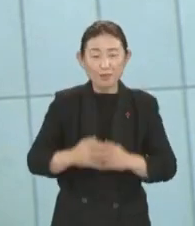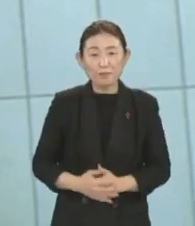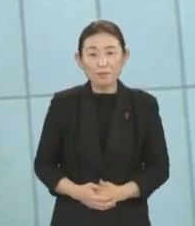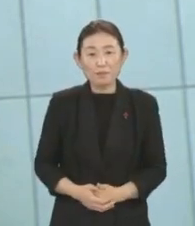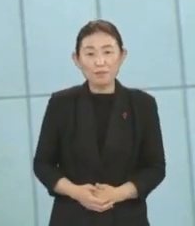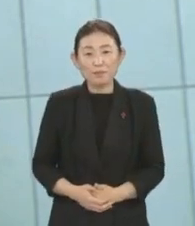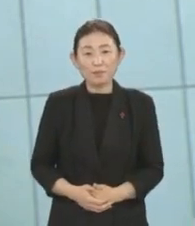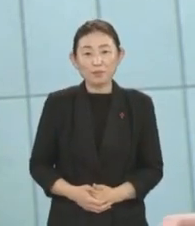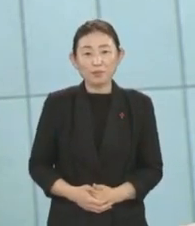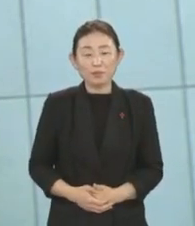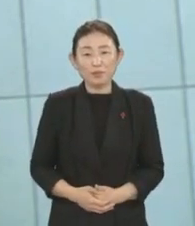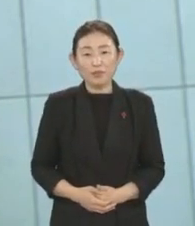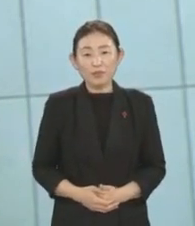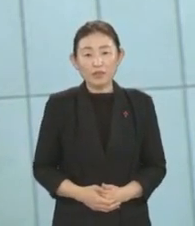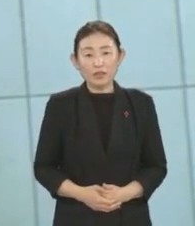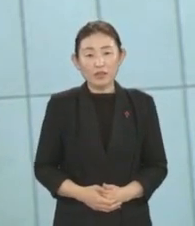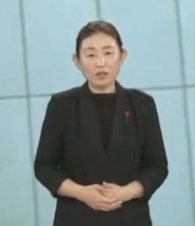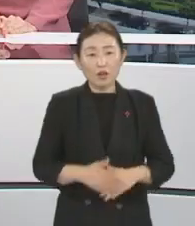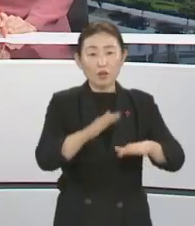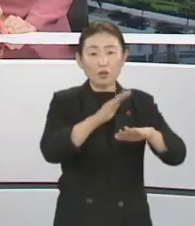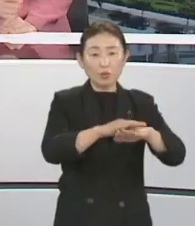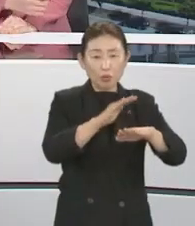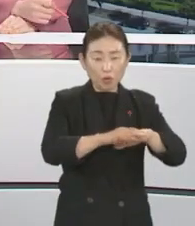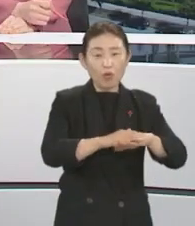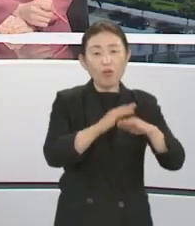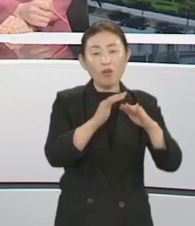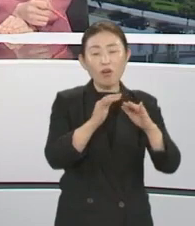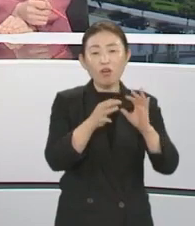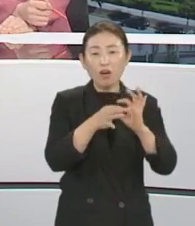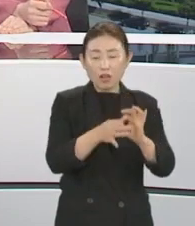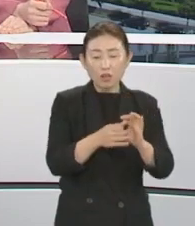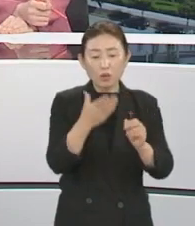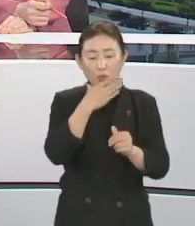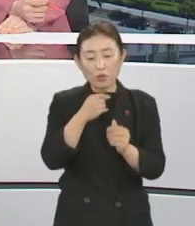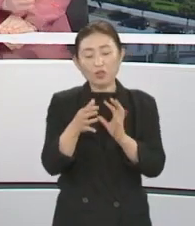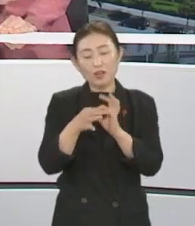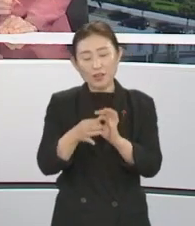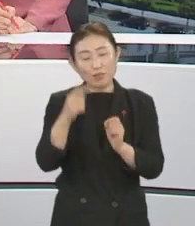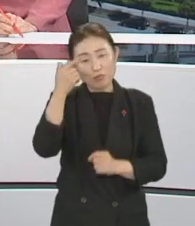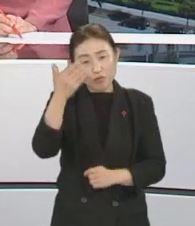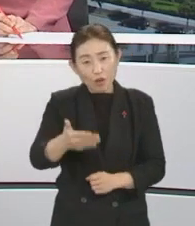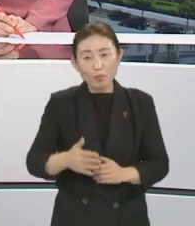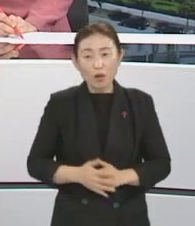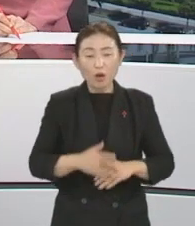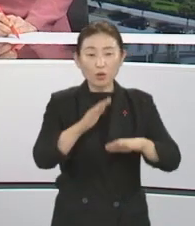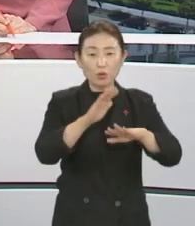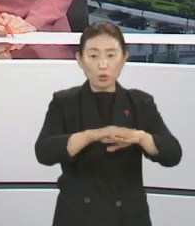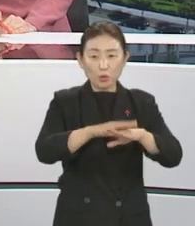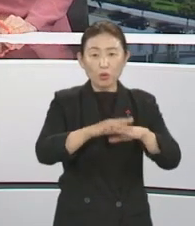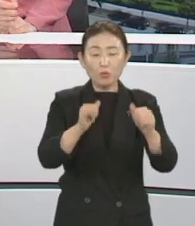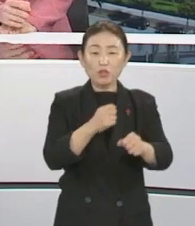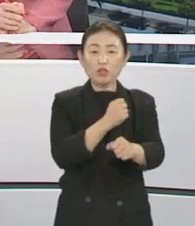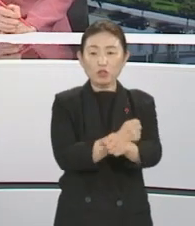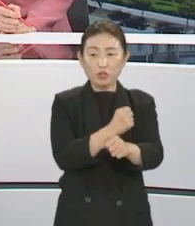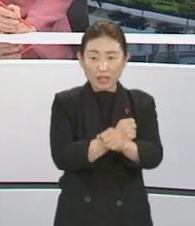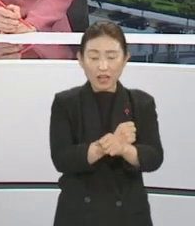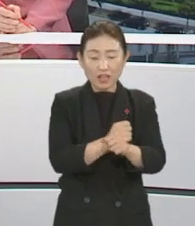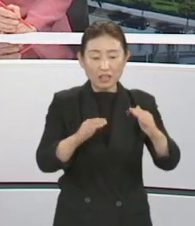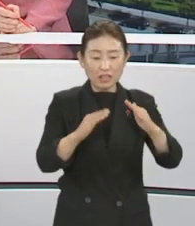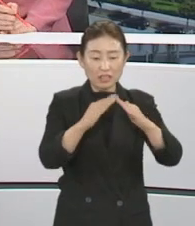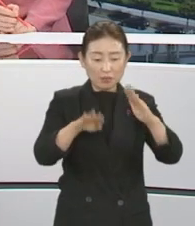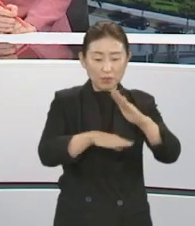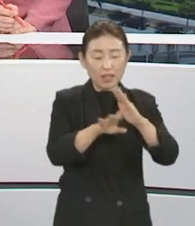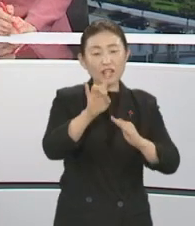드립니다. 네, 이번에는 농업 그리고 복지 정책에 대해서 좀 여쭤보겠습니다. 네. 농민수당을 가구에서 개인별로